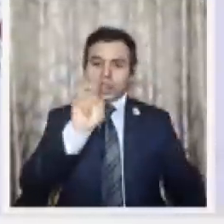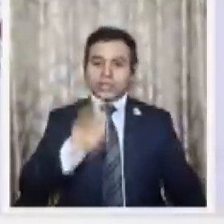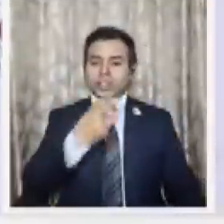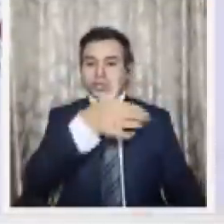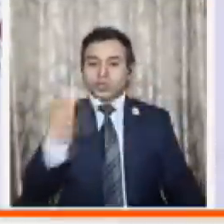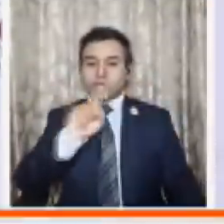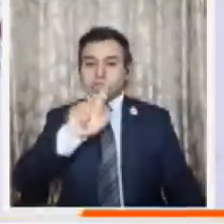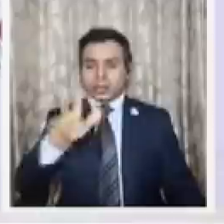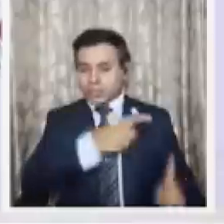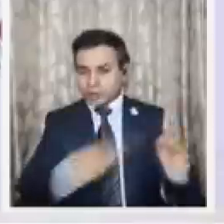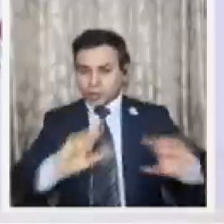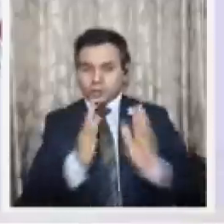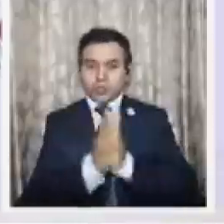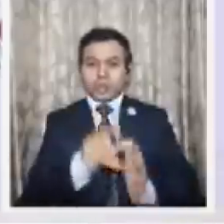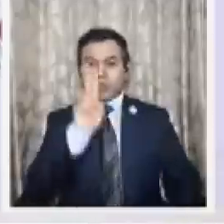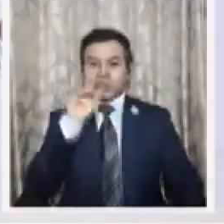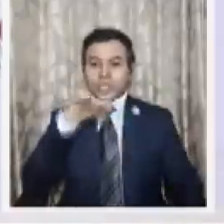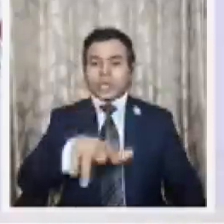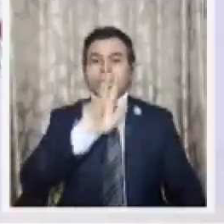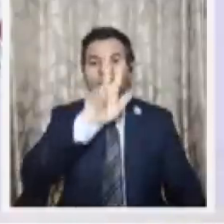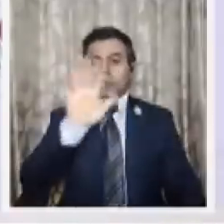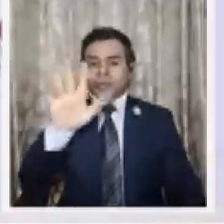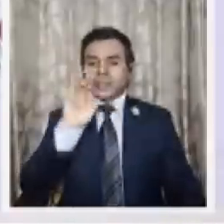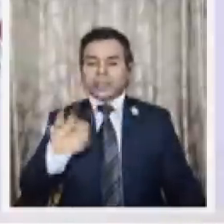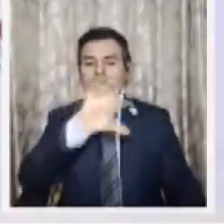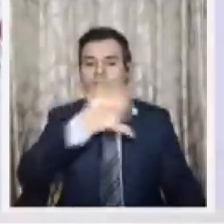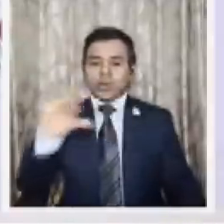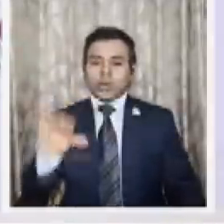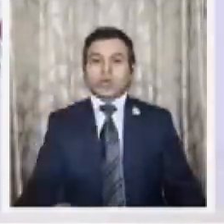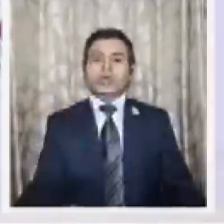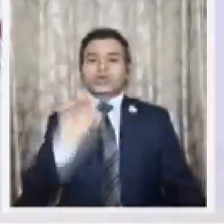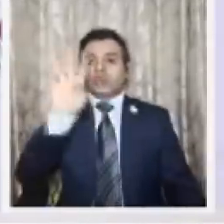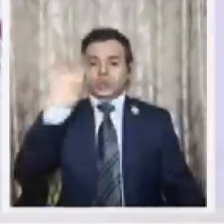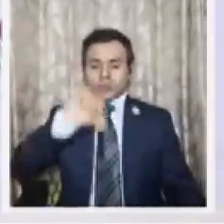2,85,949 জন। বর্তমানে কোয়ারেন্টাইনে আছেন 63,998 জন।